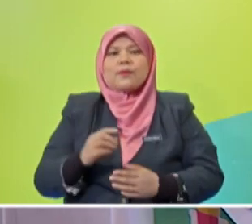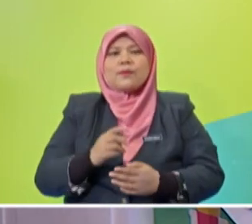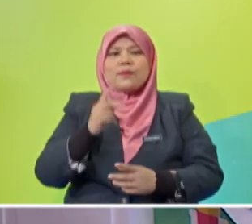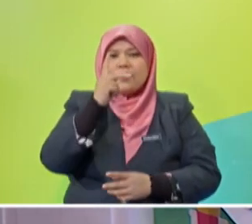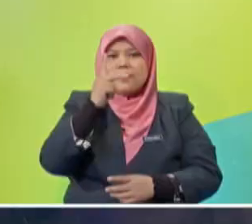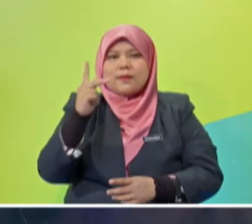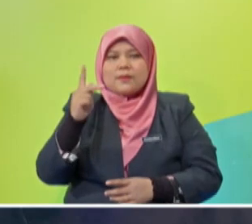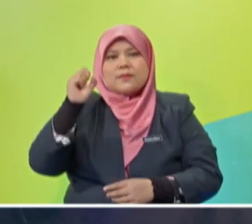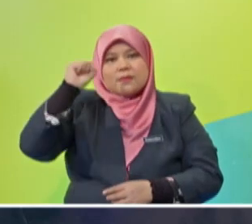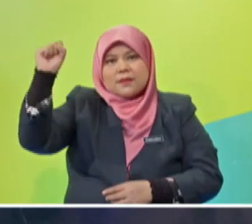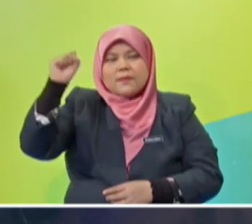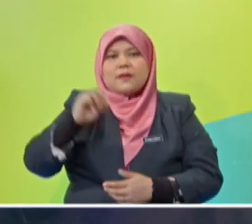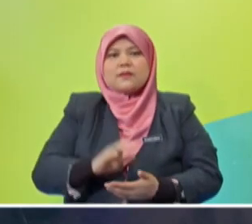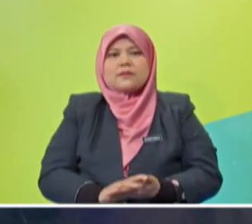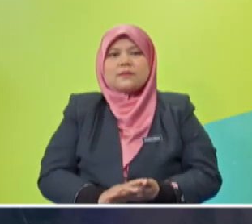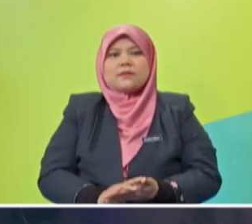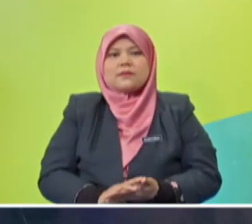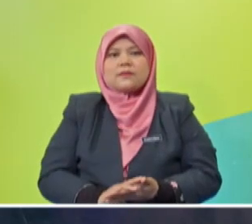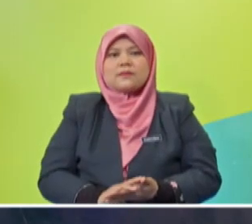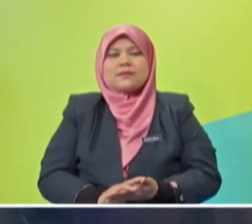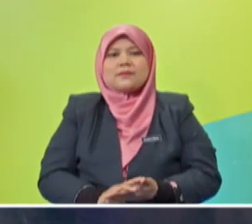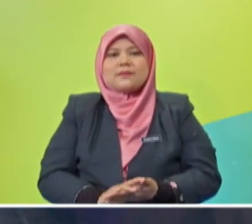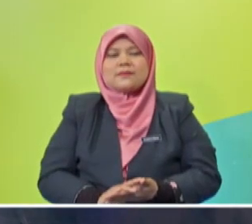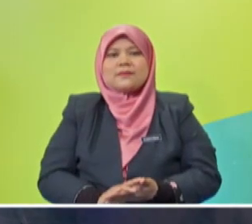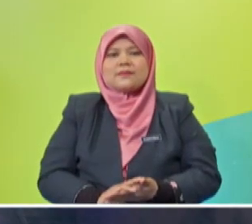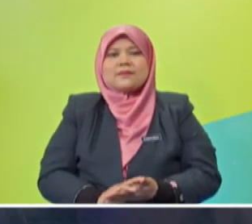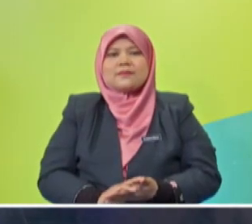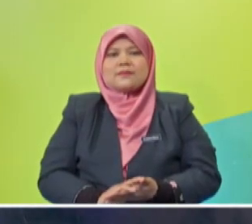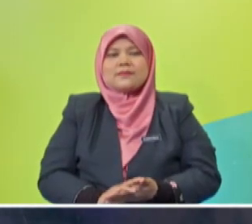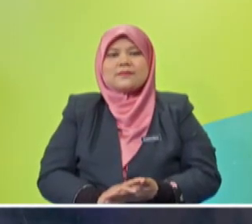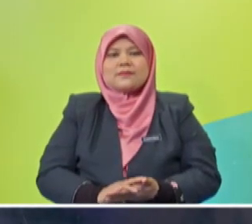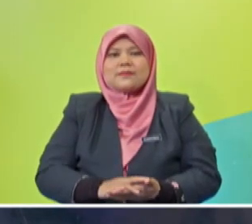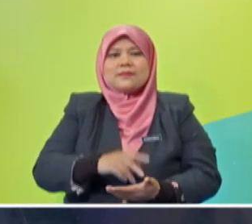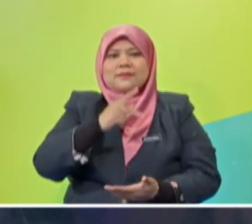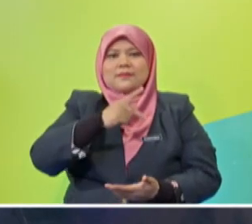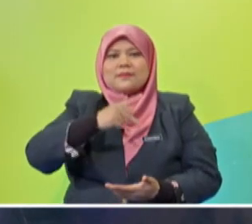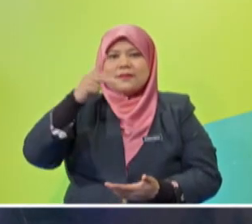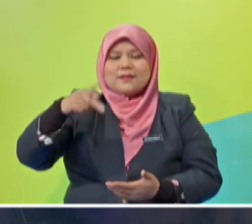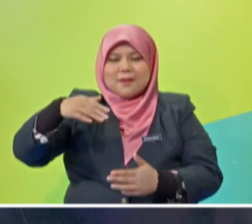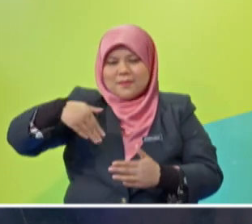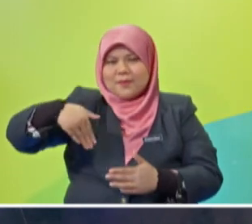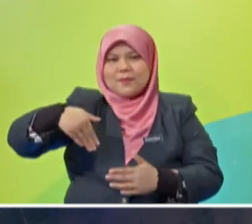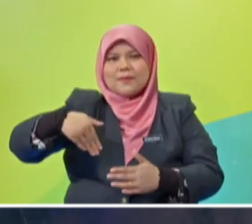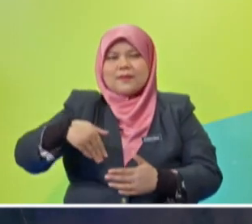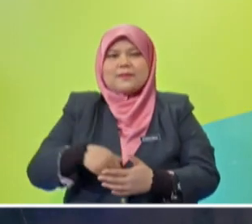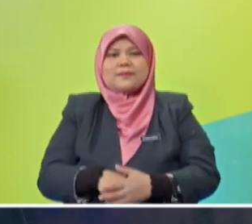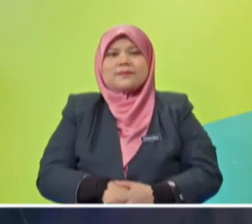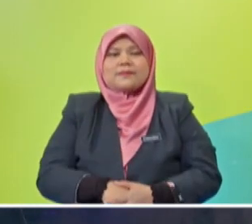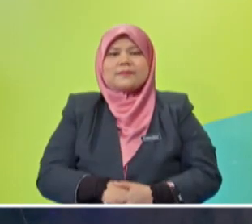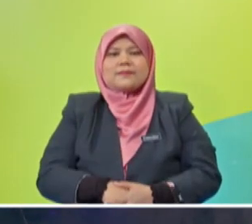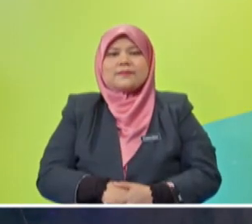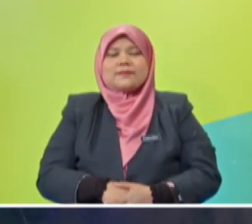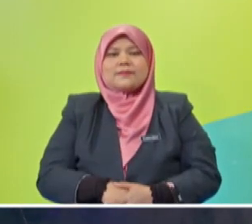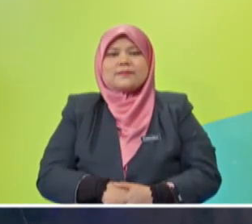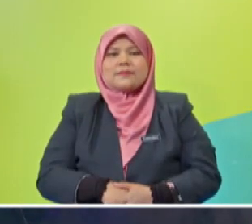sampai sini cikgu? Gunung Kinabalu saya pernah sampai bawah je. Oh, bawah, tak naik atas Tak naik atas. Tinggi gayat dia cikgu. Gayat. Okey, bawah. Okey.